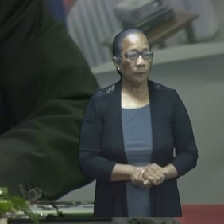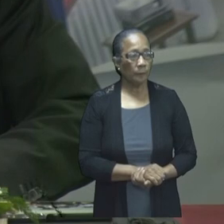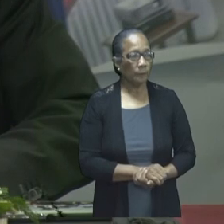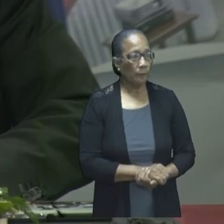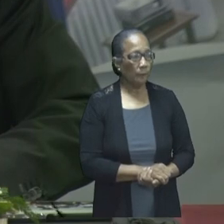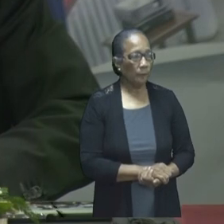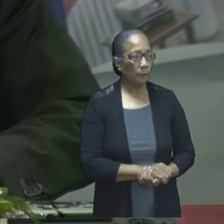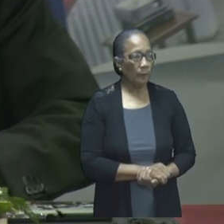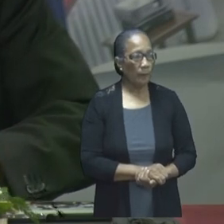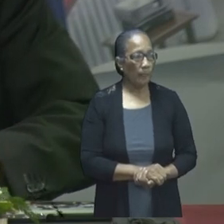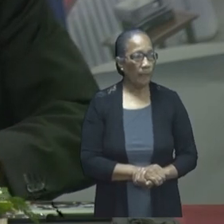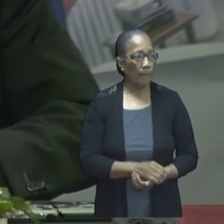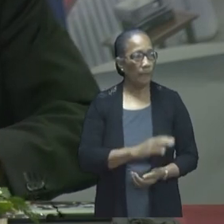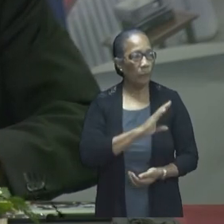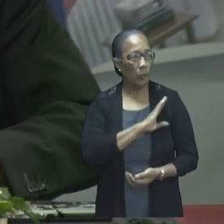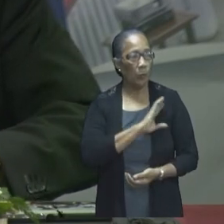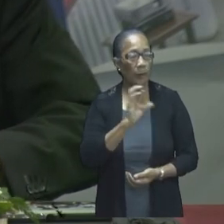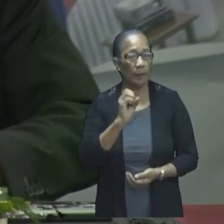ja